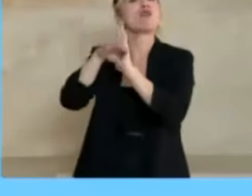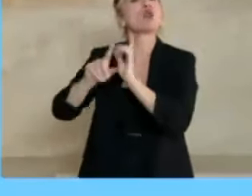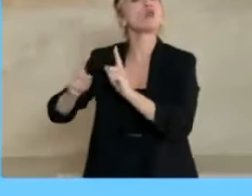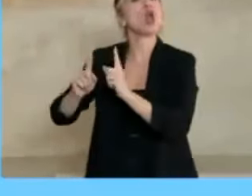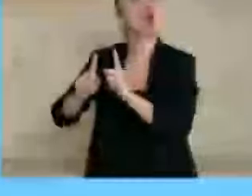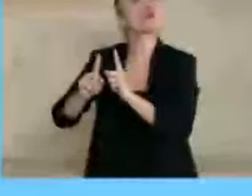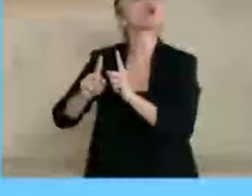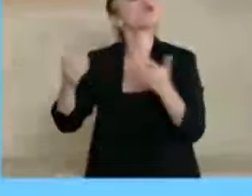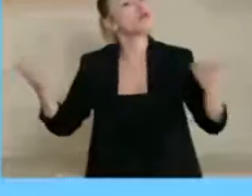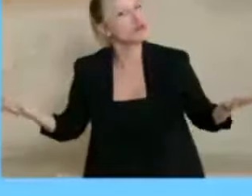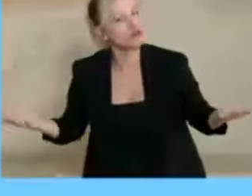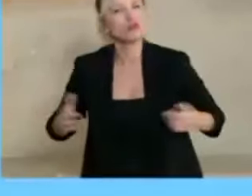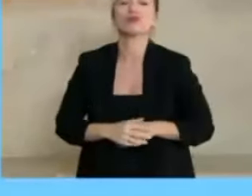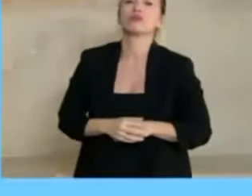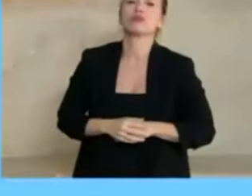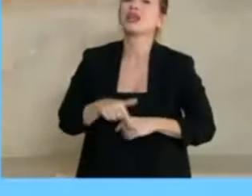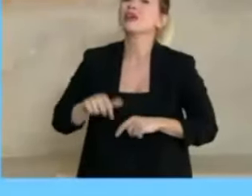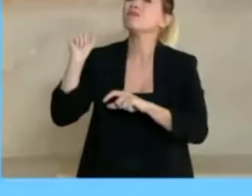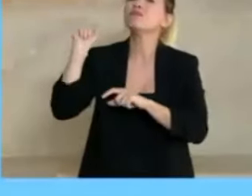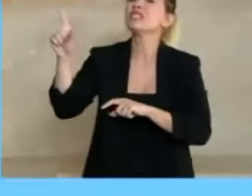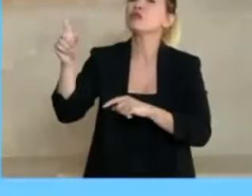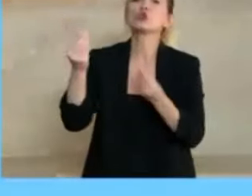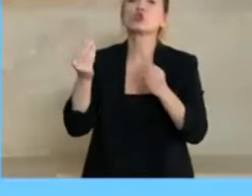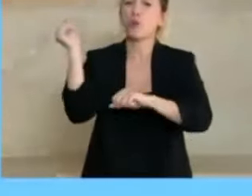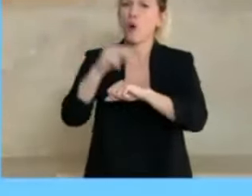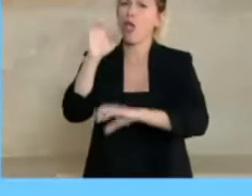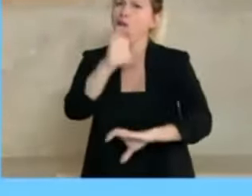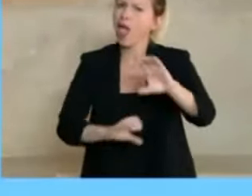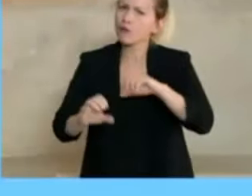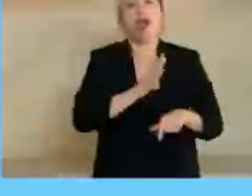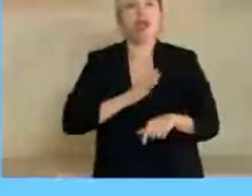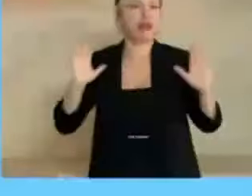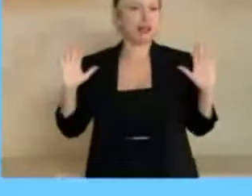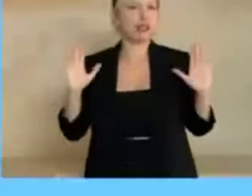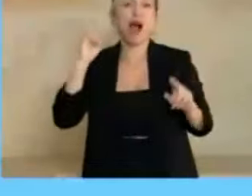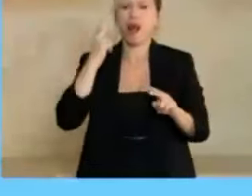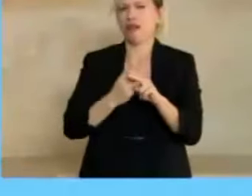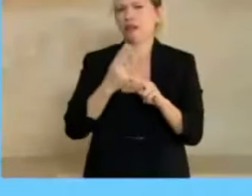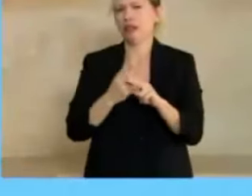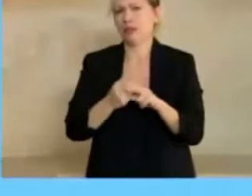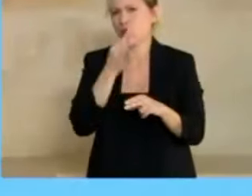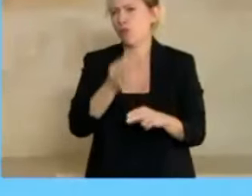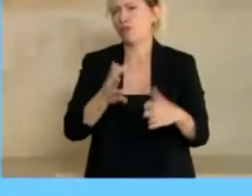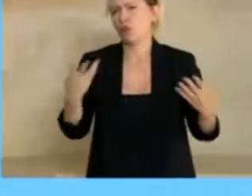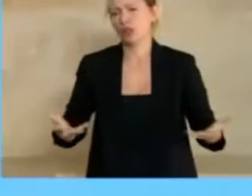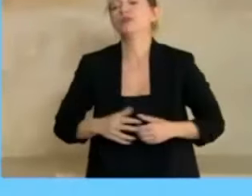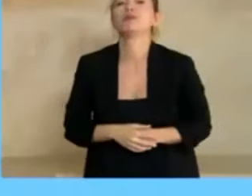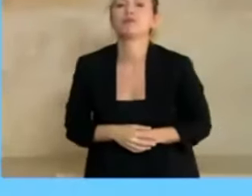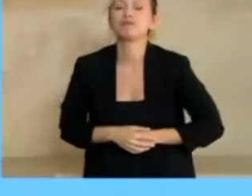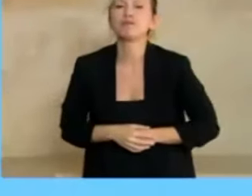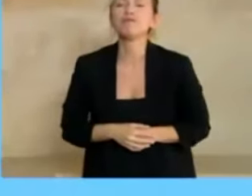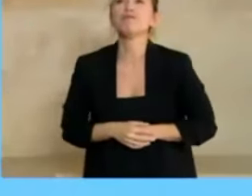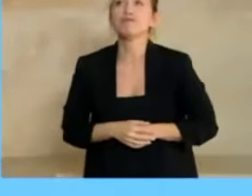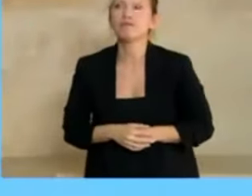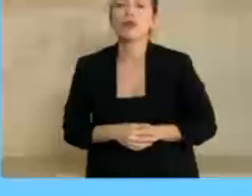πολίτες, η επιστολική ψήφος. Είναι και αυτή μια κατάκτηση η οποία μας φέρνει πιο κοντά στην Ευρώπη. Όμως, ότι οι λόγοι οι οποίοι συντηρούν την άνοδο